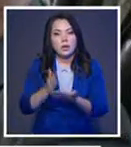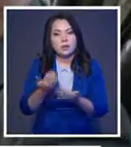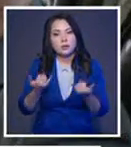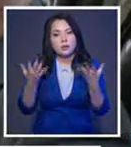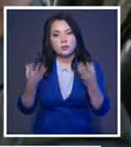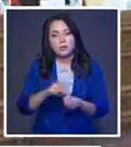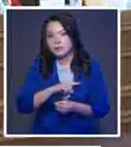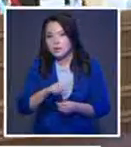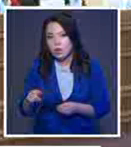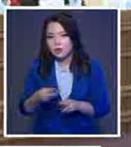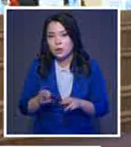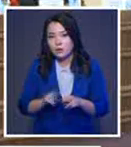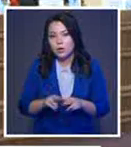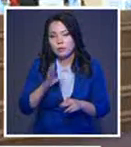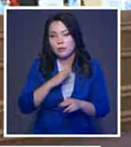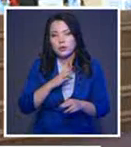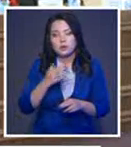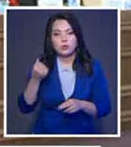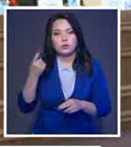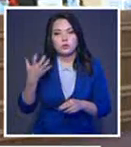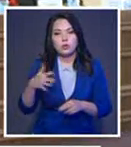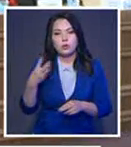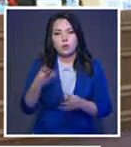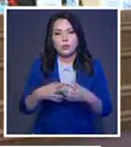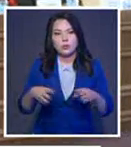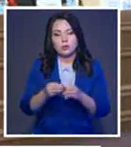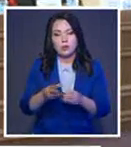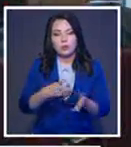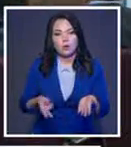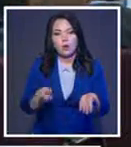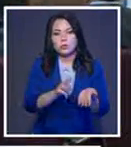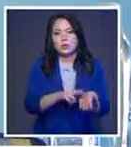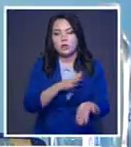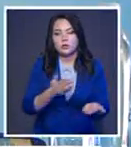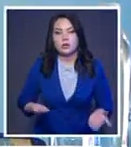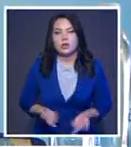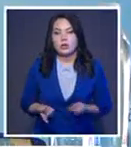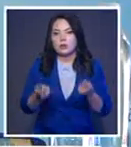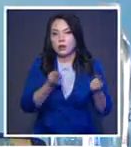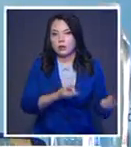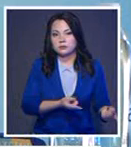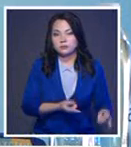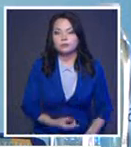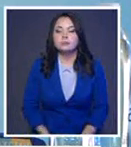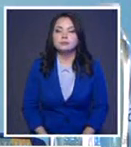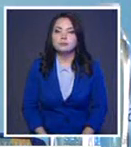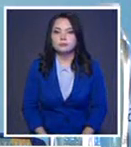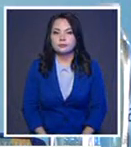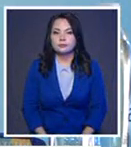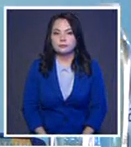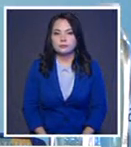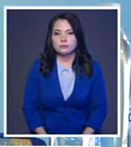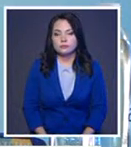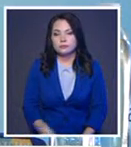Бүгінгі таңға дейін түстіктен теріскейге 153 отбасы қоныс аударған. Кәсіпкерлік дамыту үшін 5 миллионға дейін гранттар